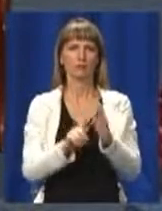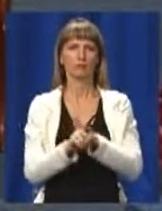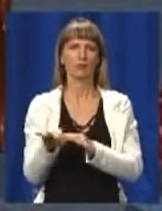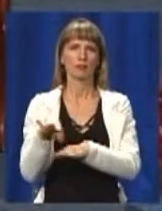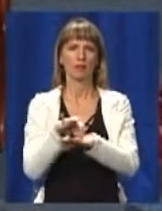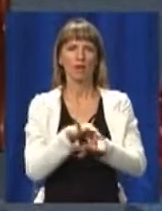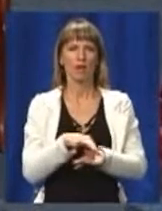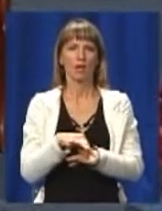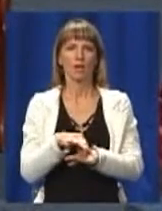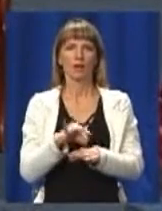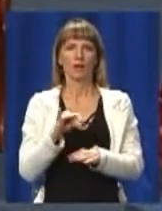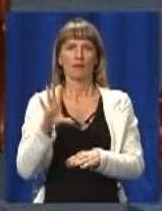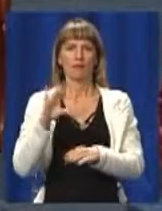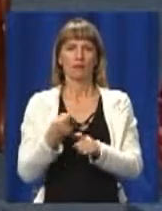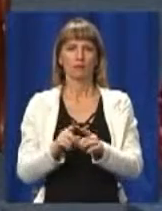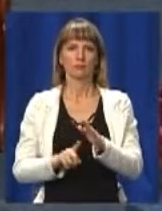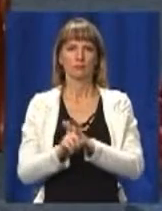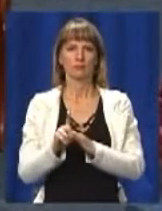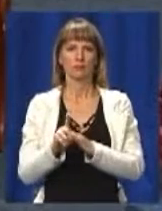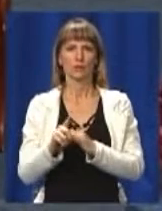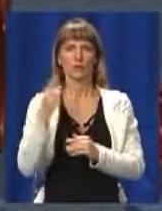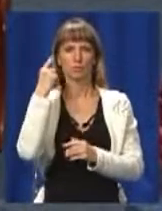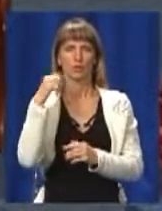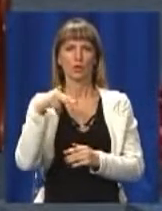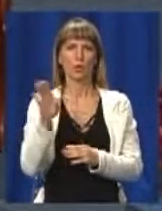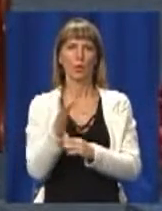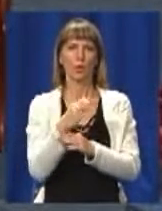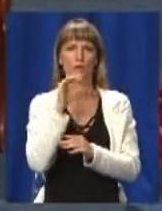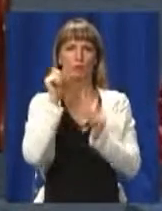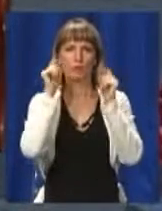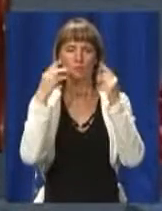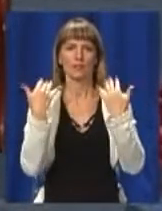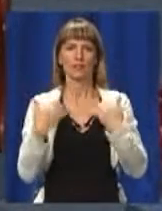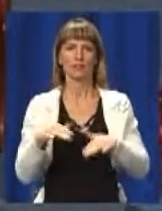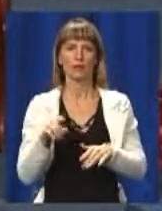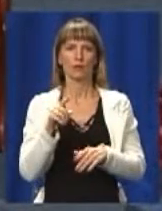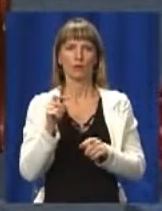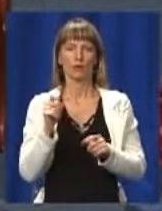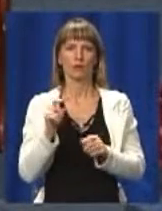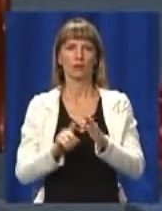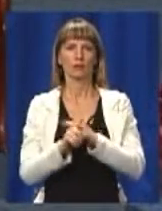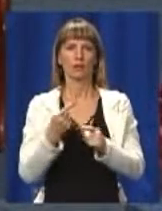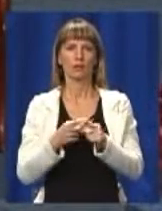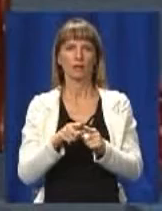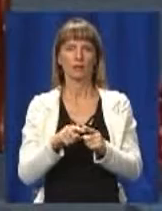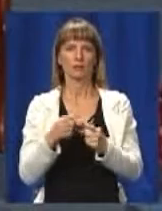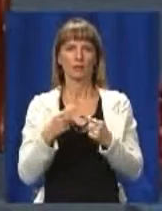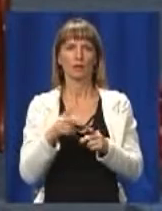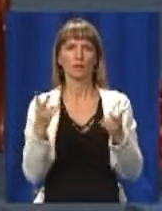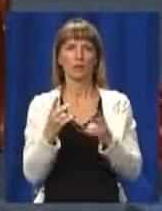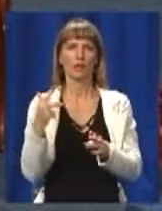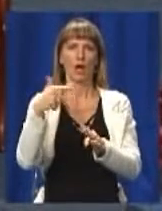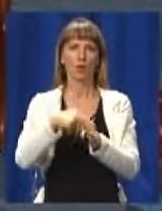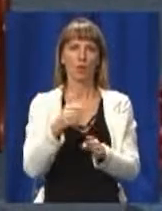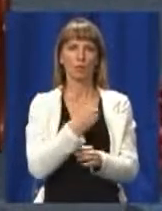водити, тягати просто, і оце все почнеться. Розумієш, начебто йдеш, гуляєш, собака прокинулась, все, вона, в неї працює цей механізм, що їй потрібно навантаження,